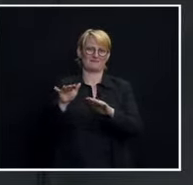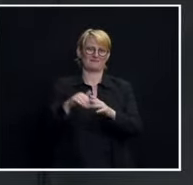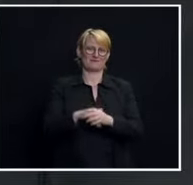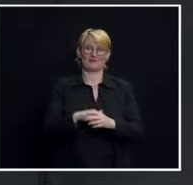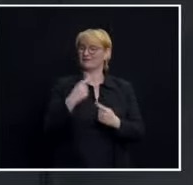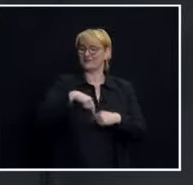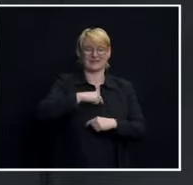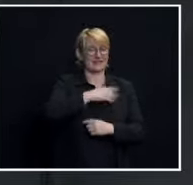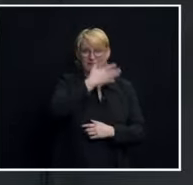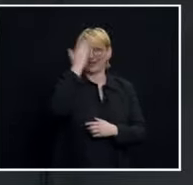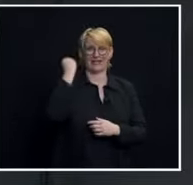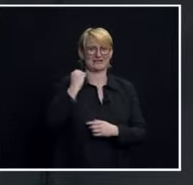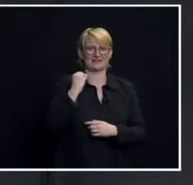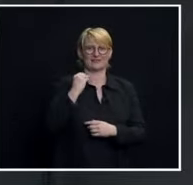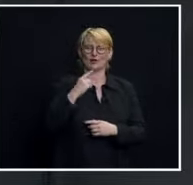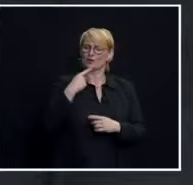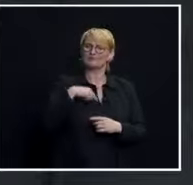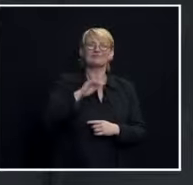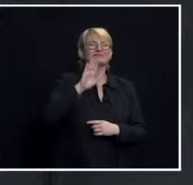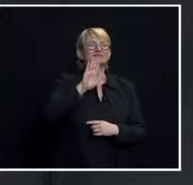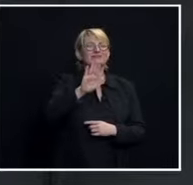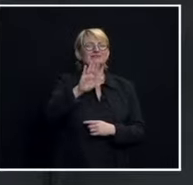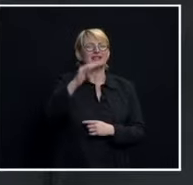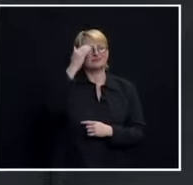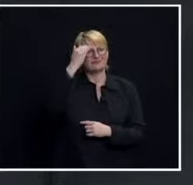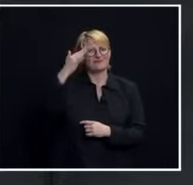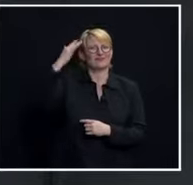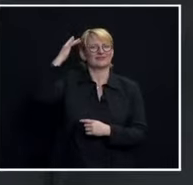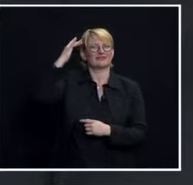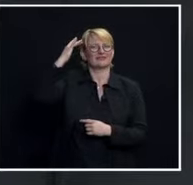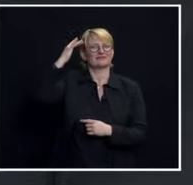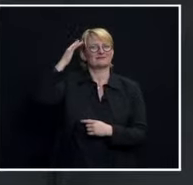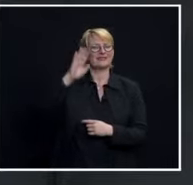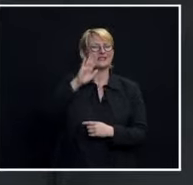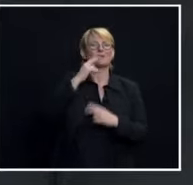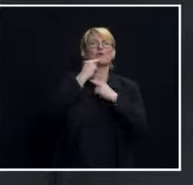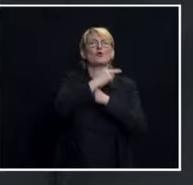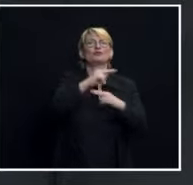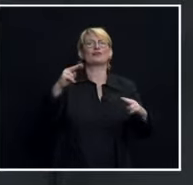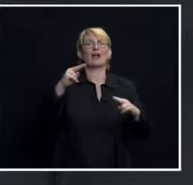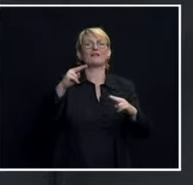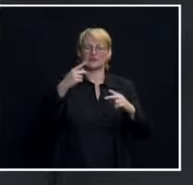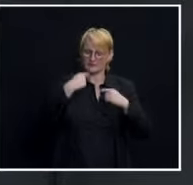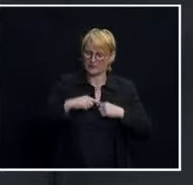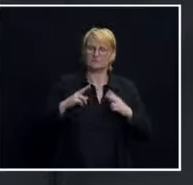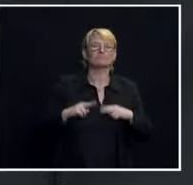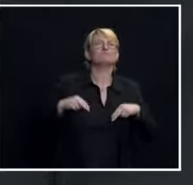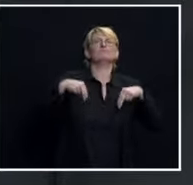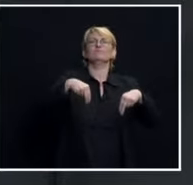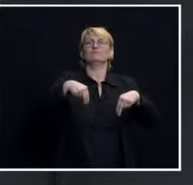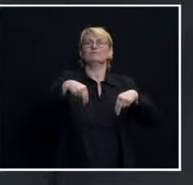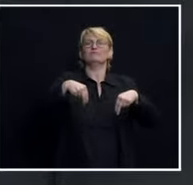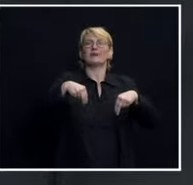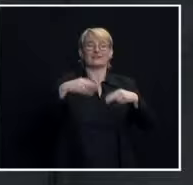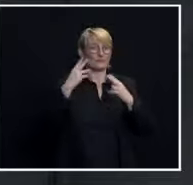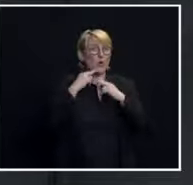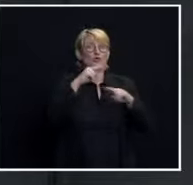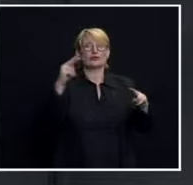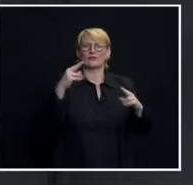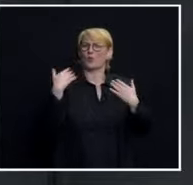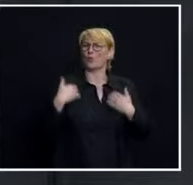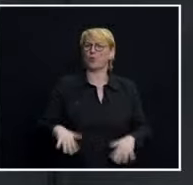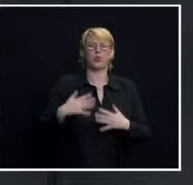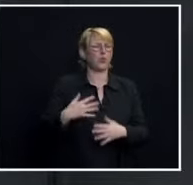nicht vergessen und wir werden einstehen für ihr Vermächtnis und für ihre Botschaft, die so aktuell ist wie noch